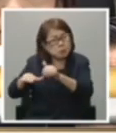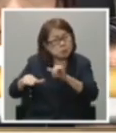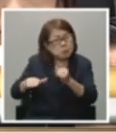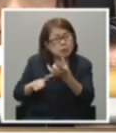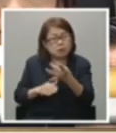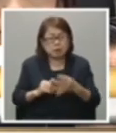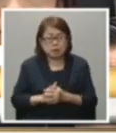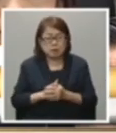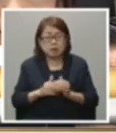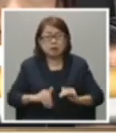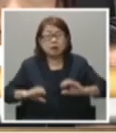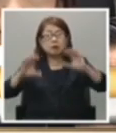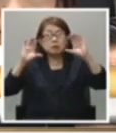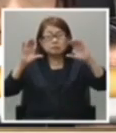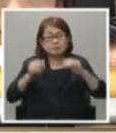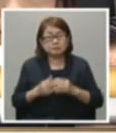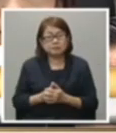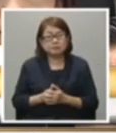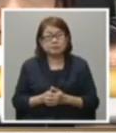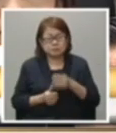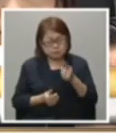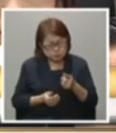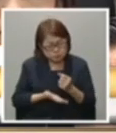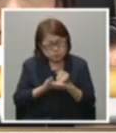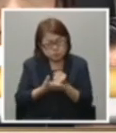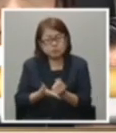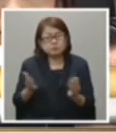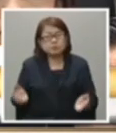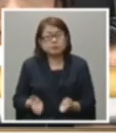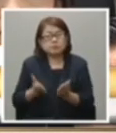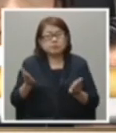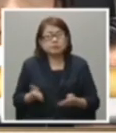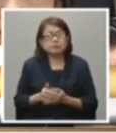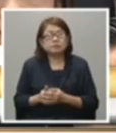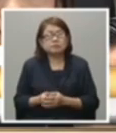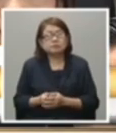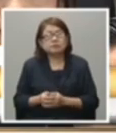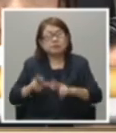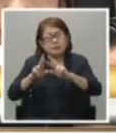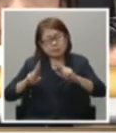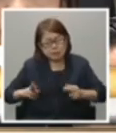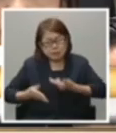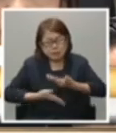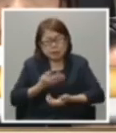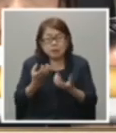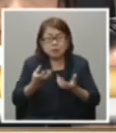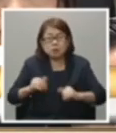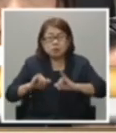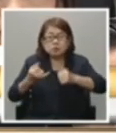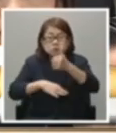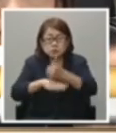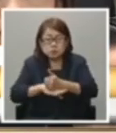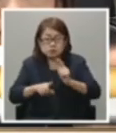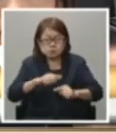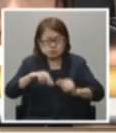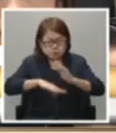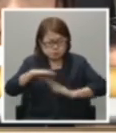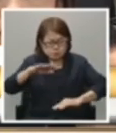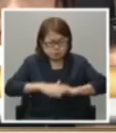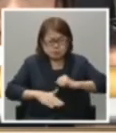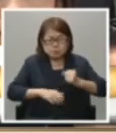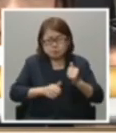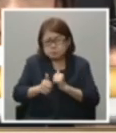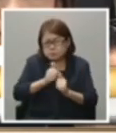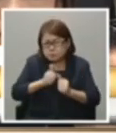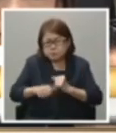รัฐบาลต้องสนับสนุนให้ผู้ประกอบการมีศักยภาพในการแข่งขันได้อย่างเข้มแข็งด้วยน